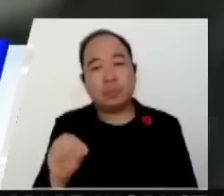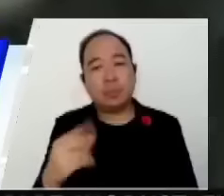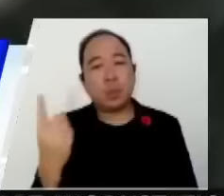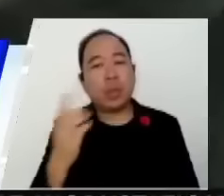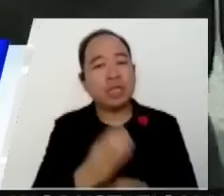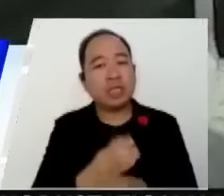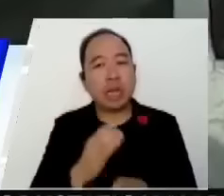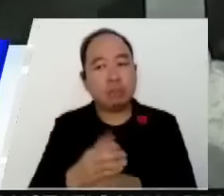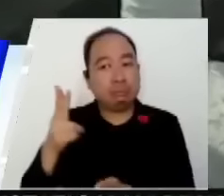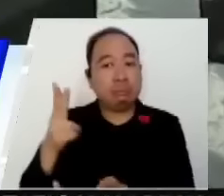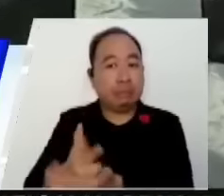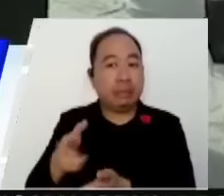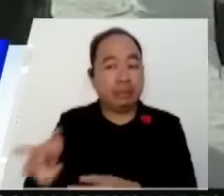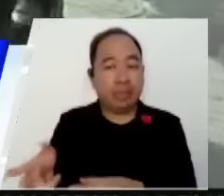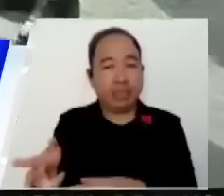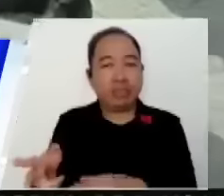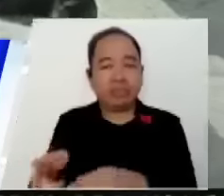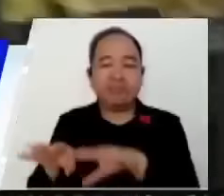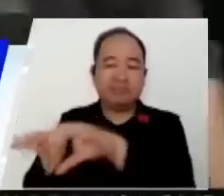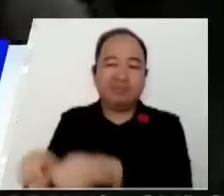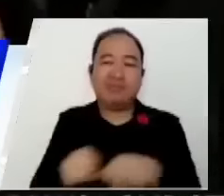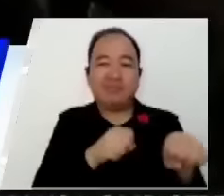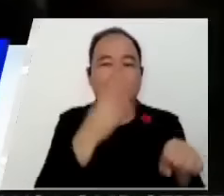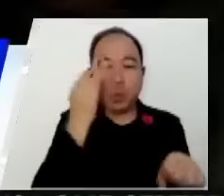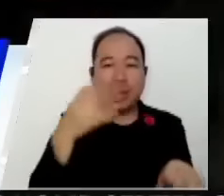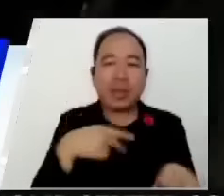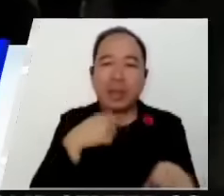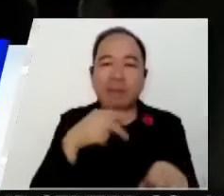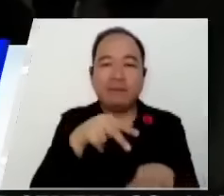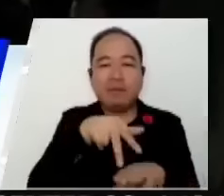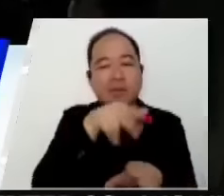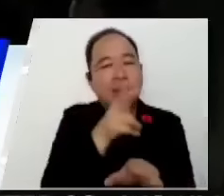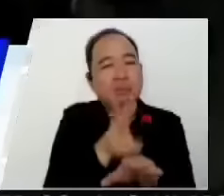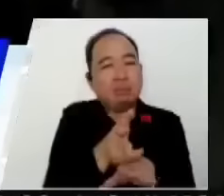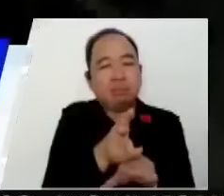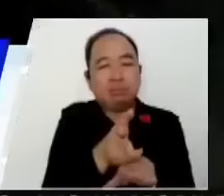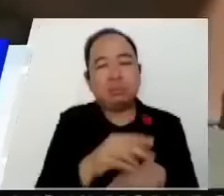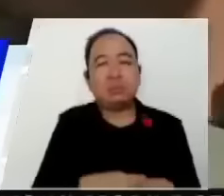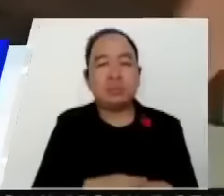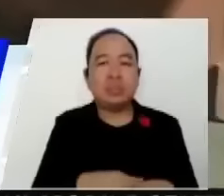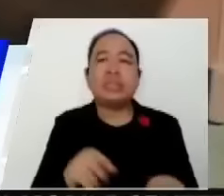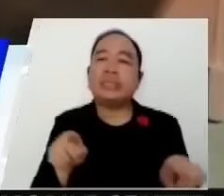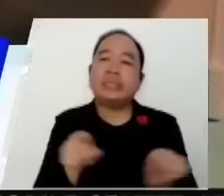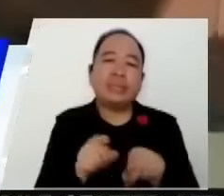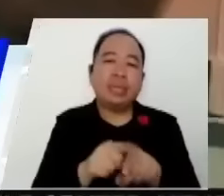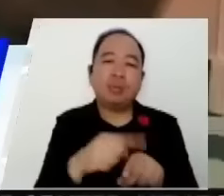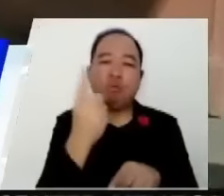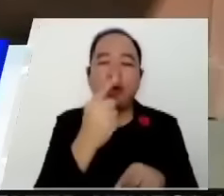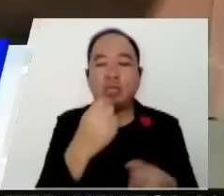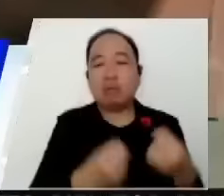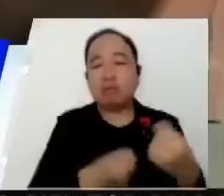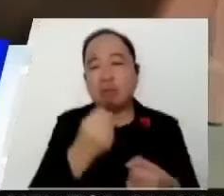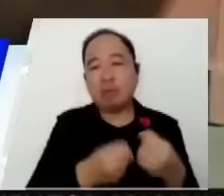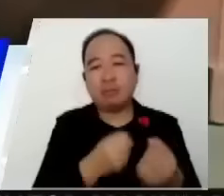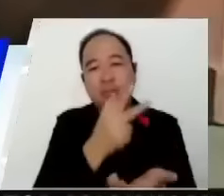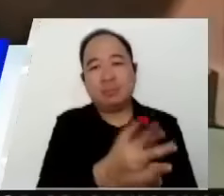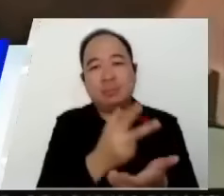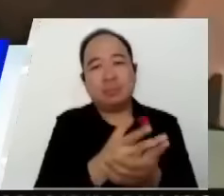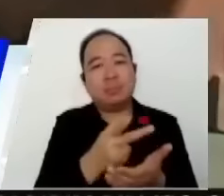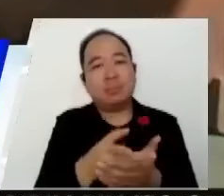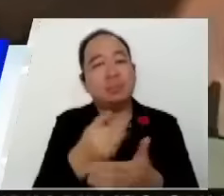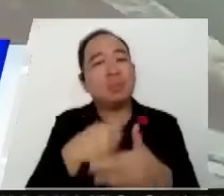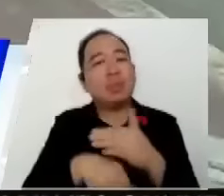dahil lumagpas sa bangketa. Di rin nakaligtas sa towing ang kotseng nakaparada sa ilalim ng ginagawang rampa na